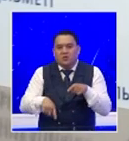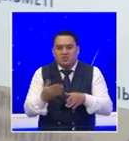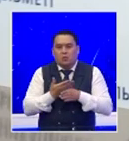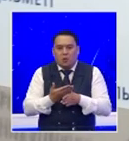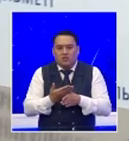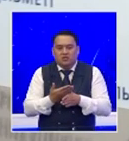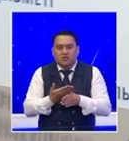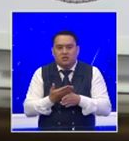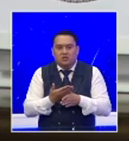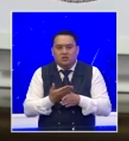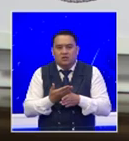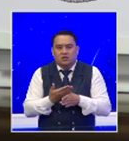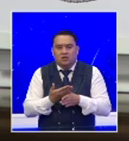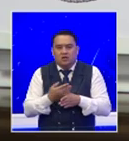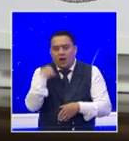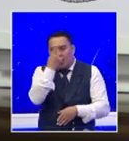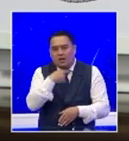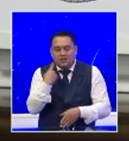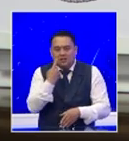там работает, эпидемиологи, лица,